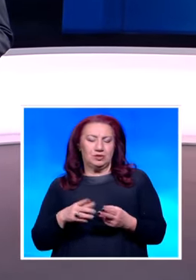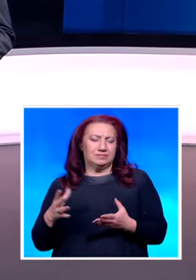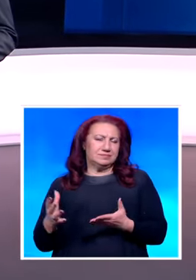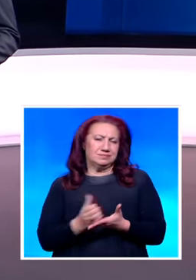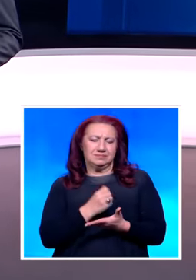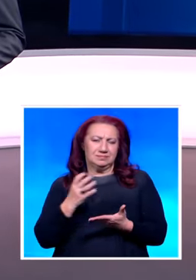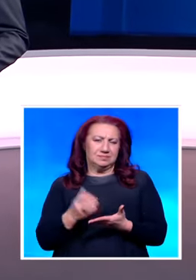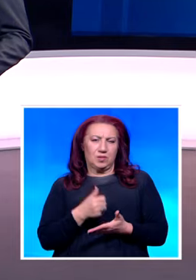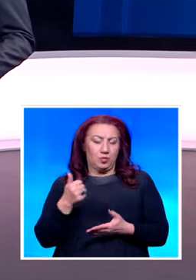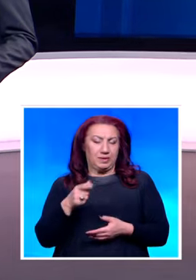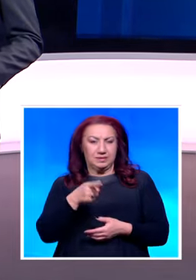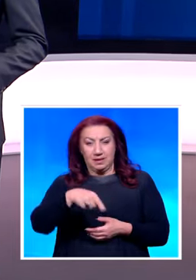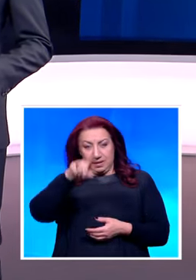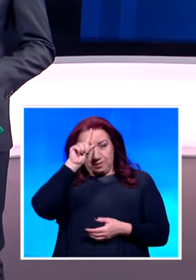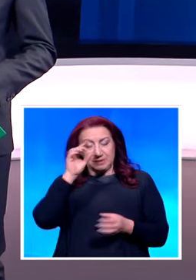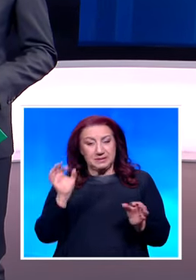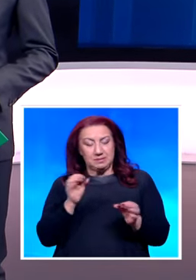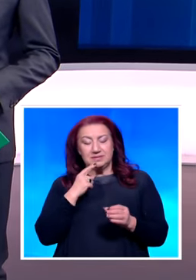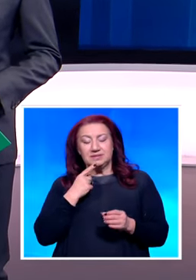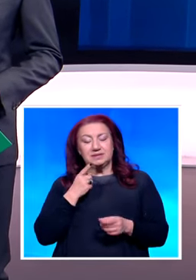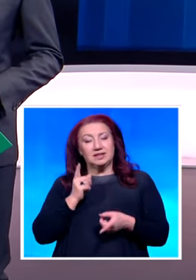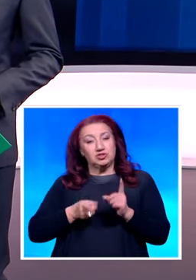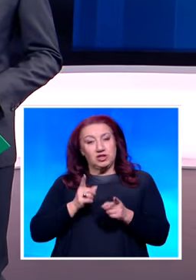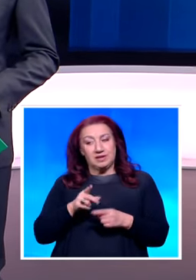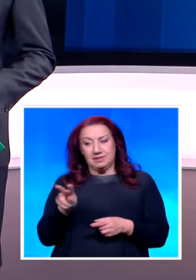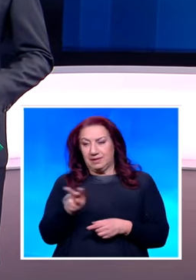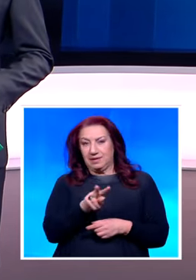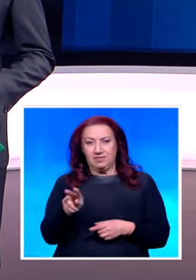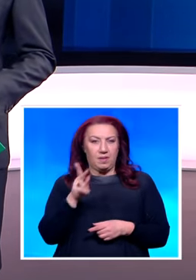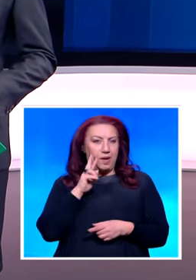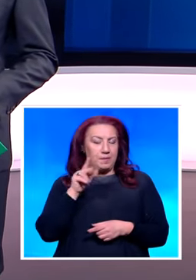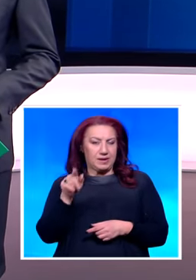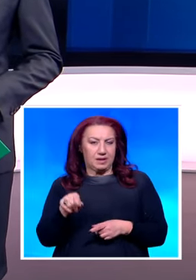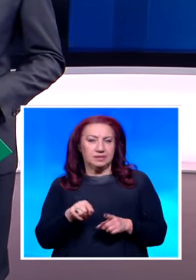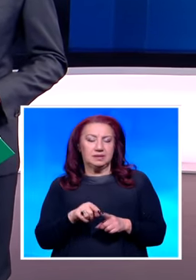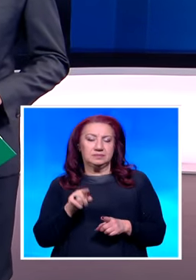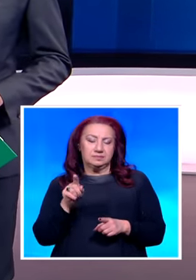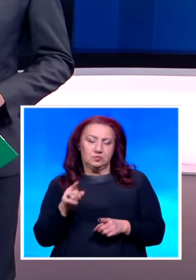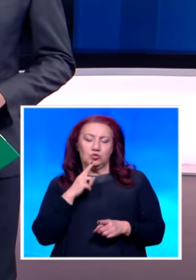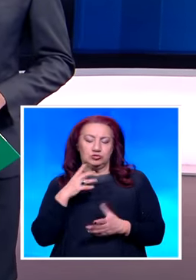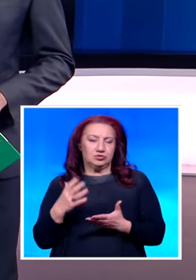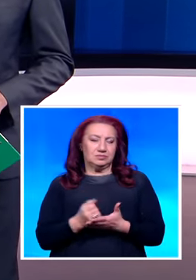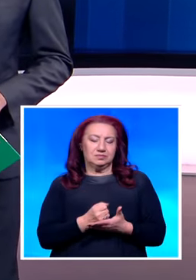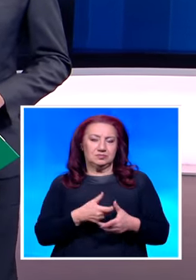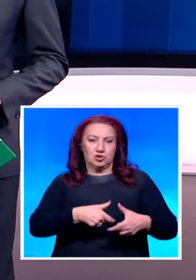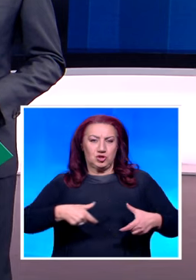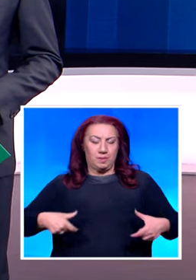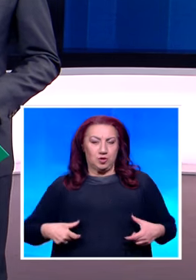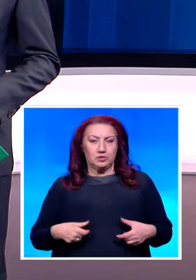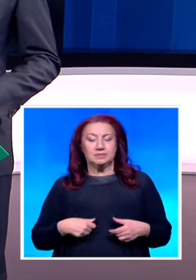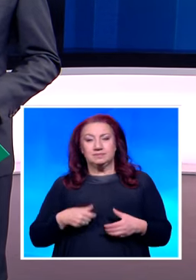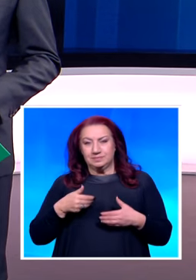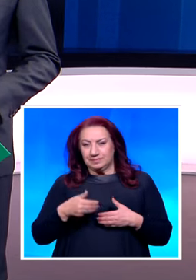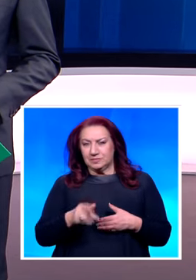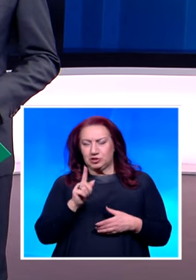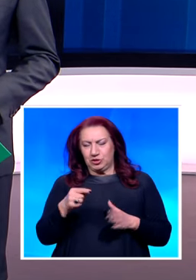специалист ще подготвя брати Пулеви за боксовата гала, която може да направи Кобрат регулярен световен шампион на WBA. Срещите на двамата очаквайте на 30